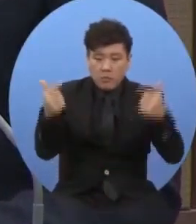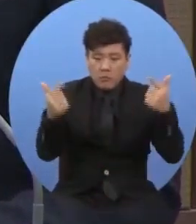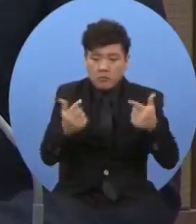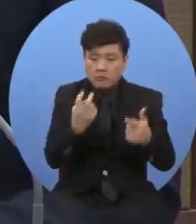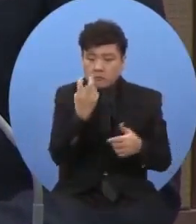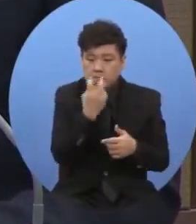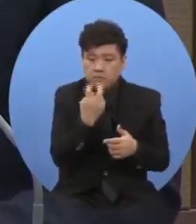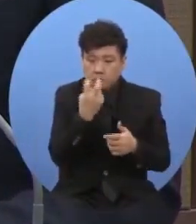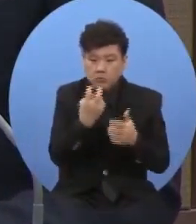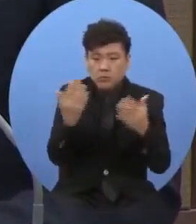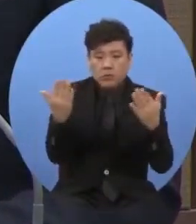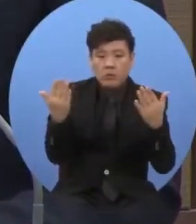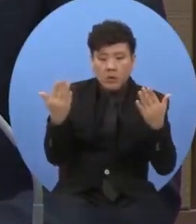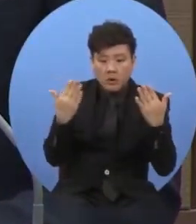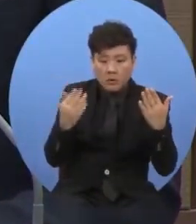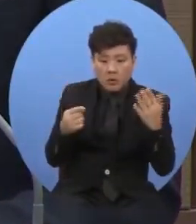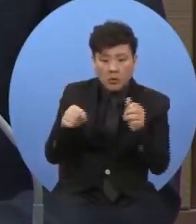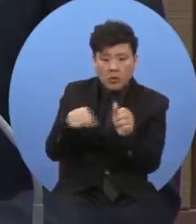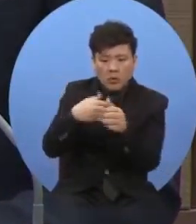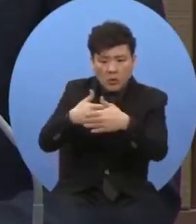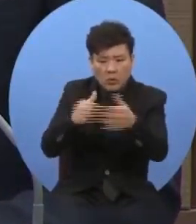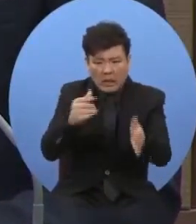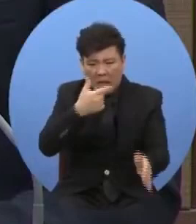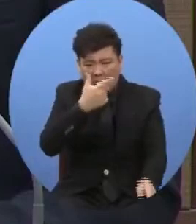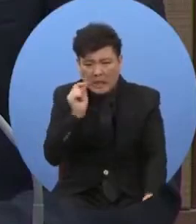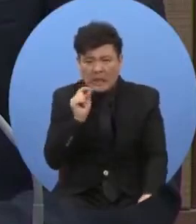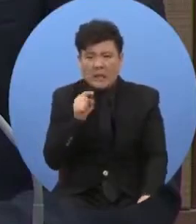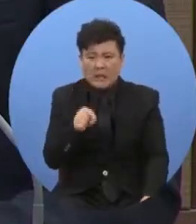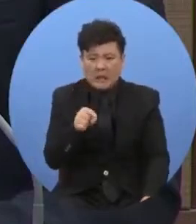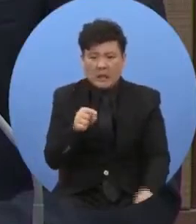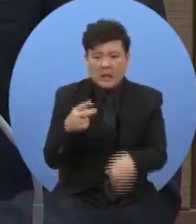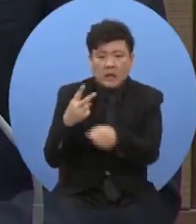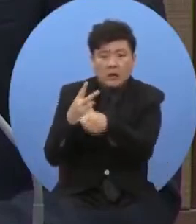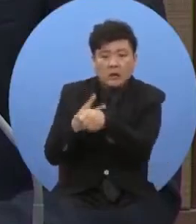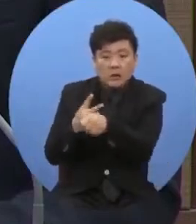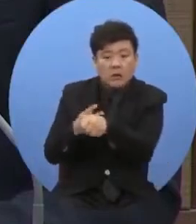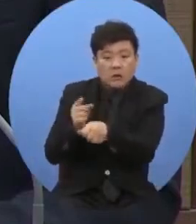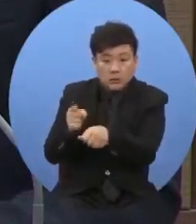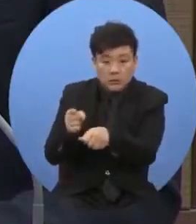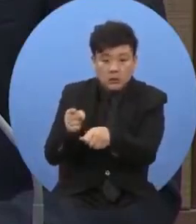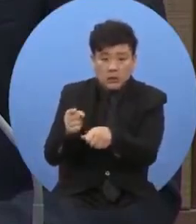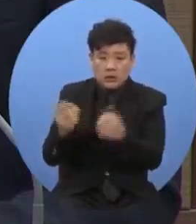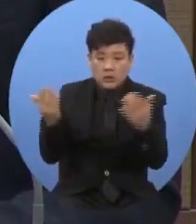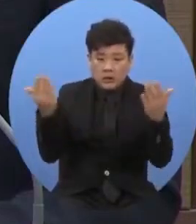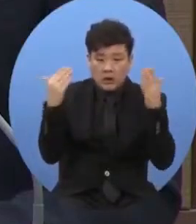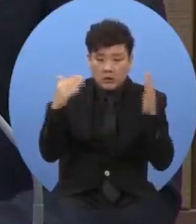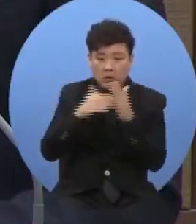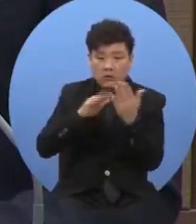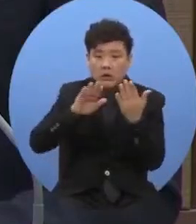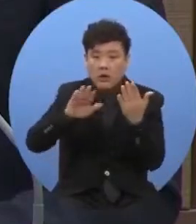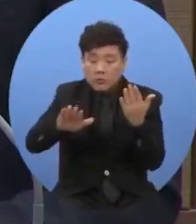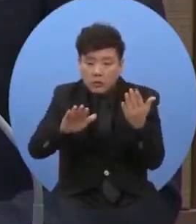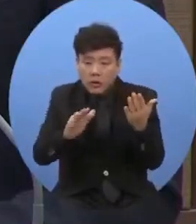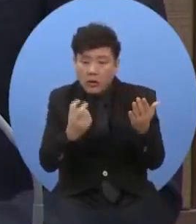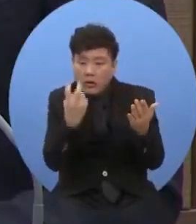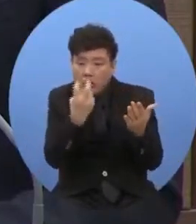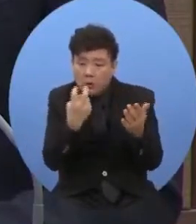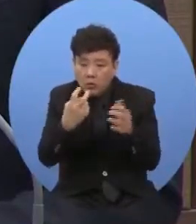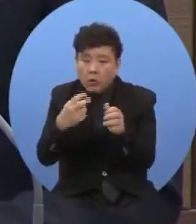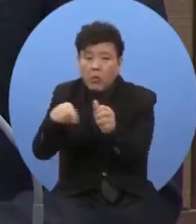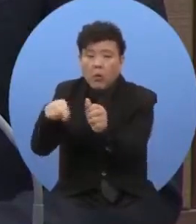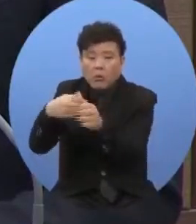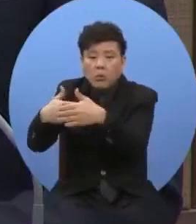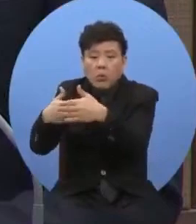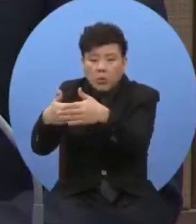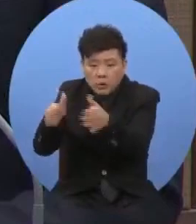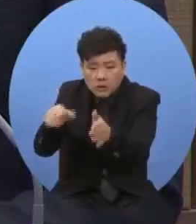늘봄학교 왜 그러냐면 이제 교실이 부족하니까 선생님들이 학교 이후에 돌봄 교실로 이걸 겸용을 해야